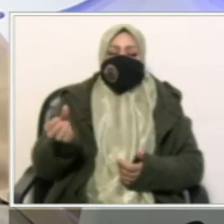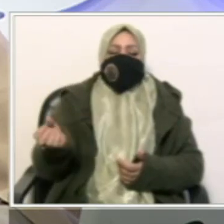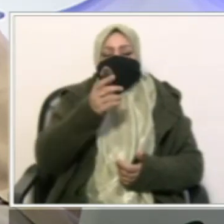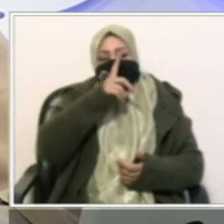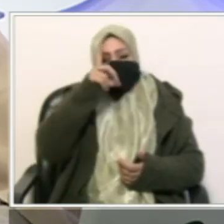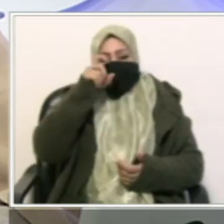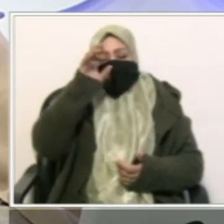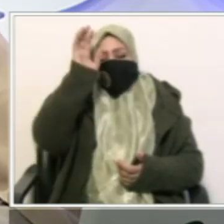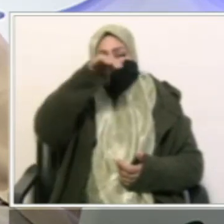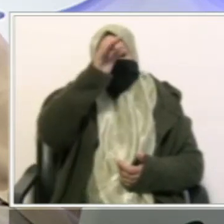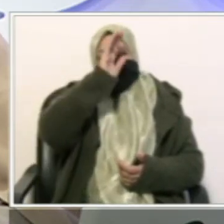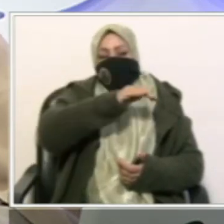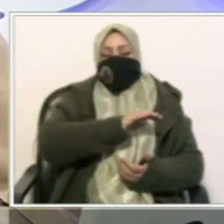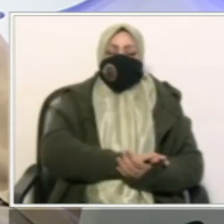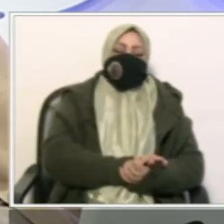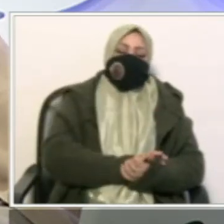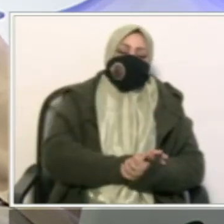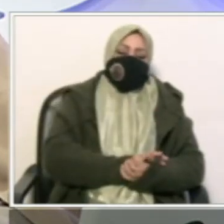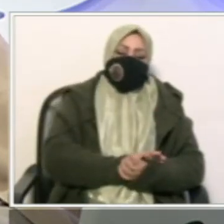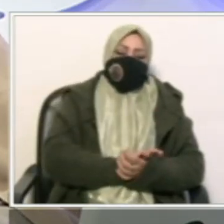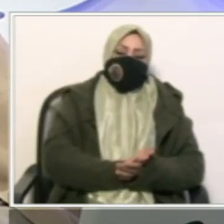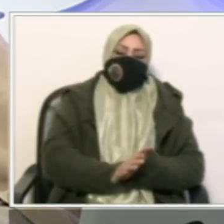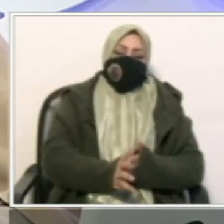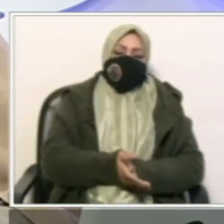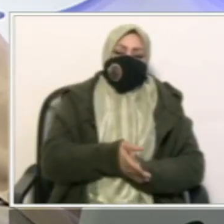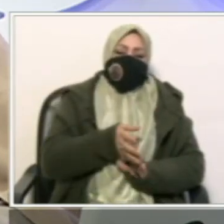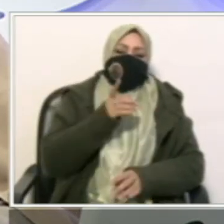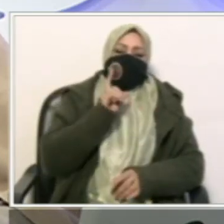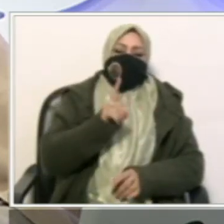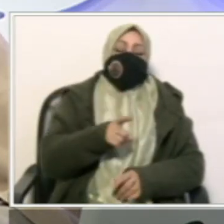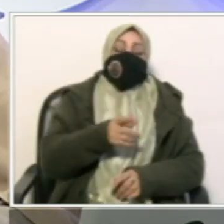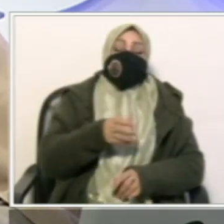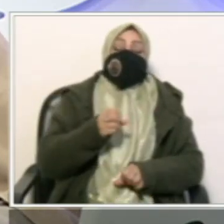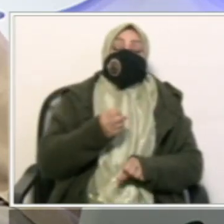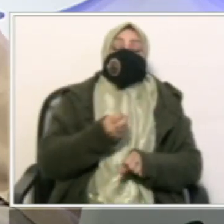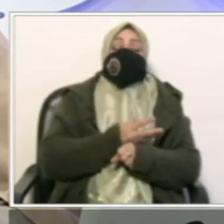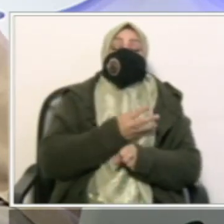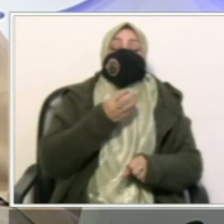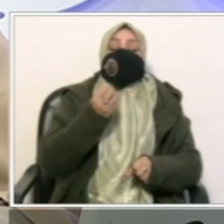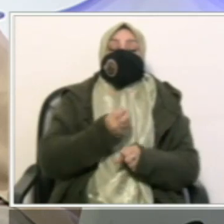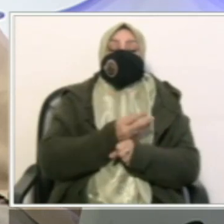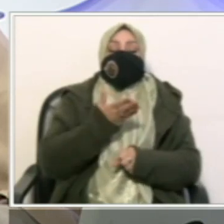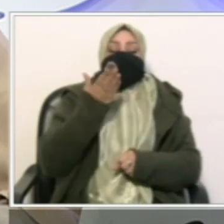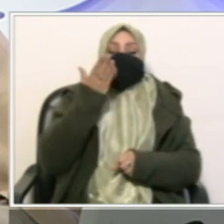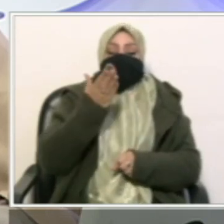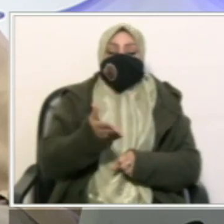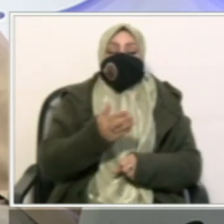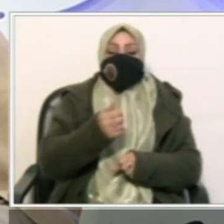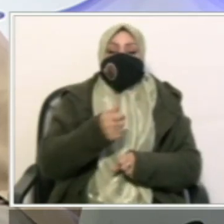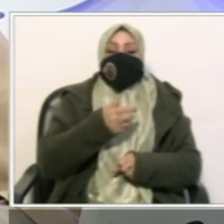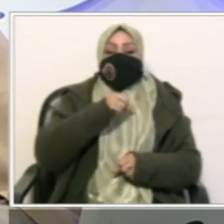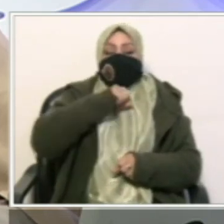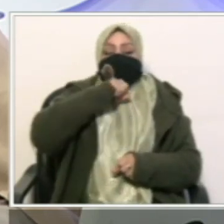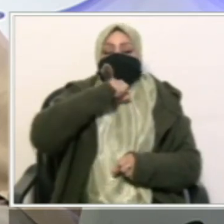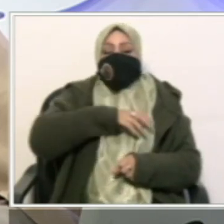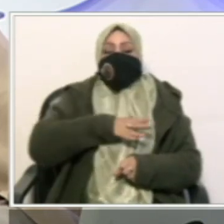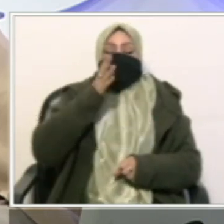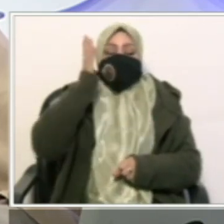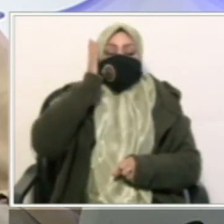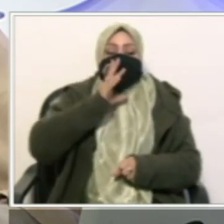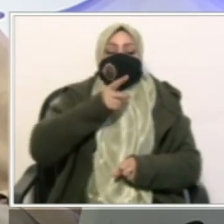وهذا خراب للبيوت. والنبي صلى الله عليه وسلم يعني حرم أن يفسد